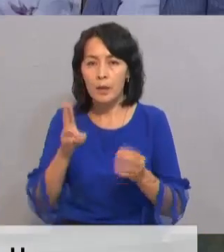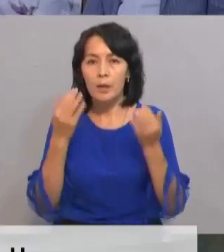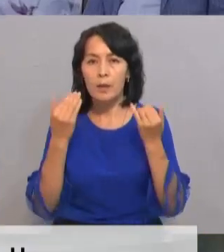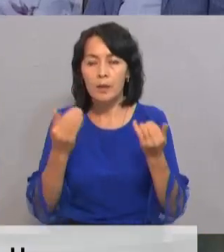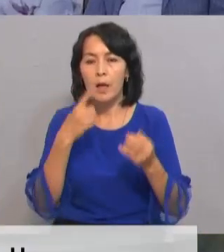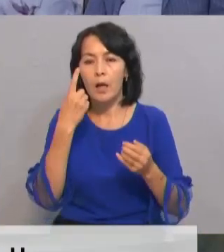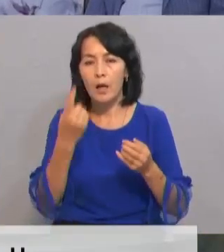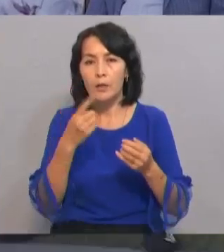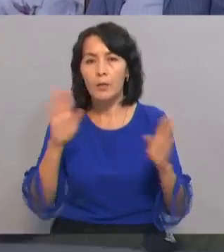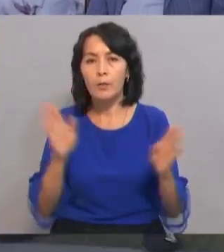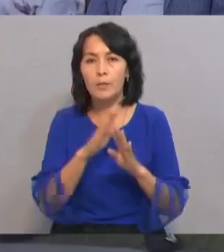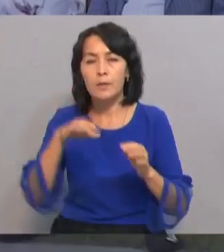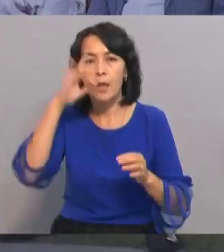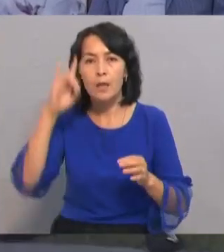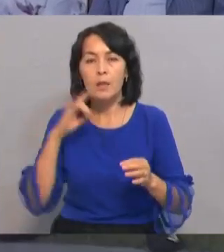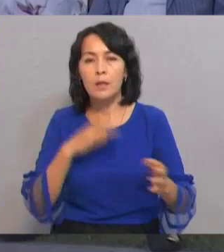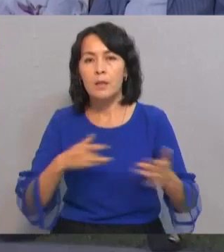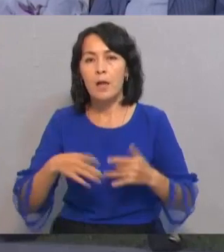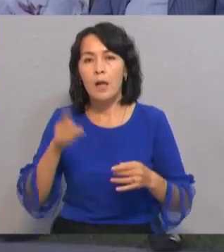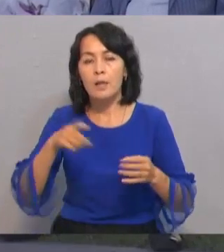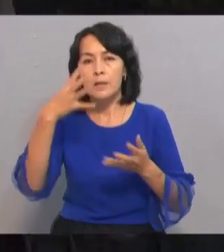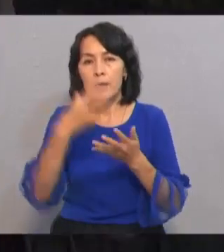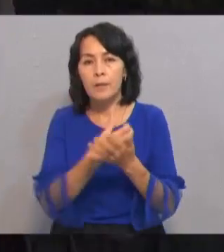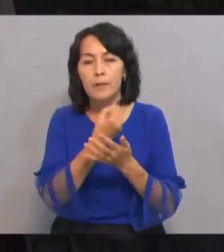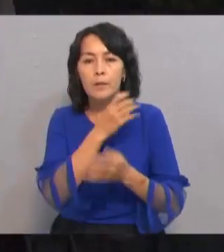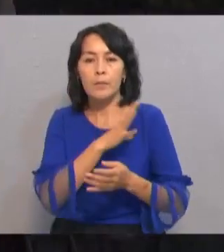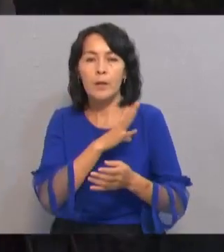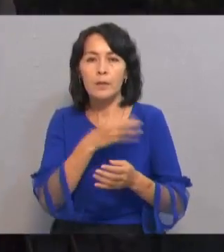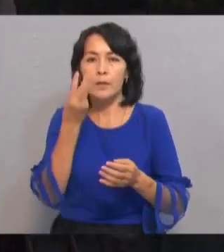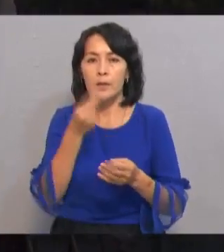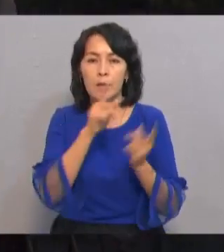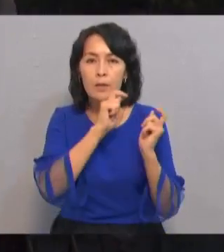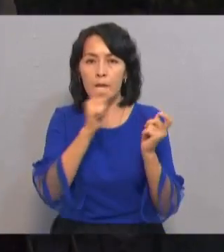и одну песню казахских композиторов. Победителям были вручены